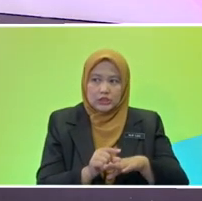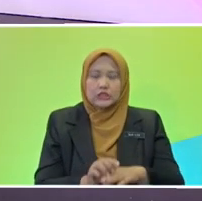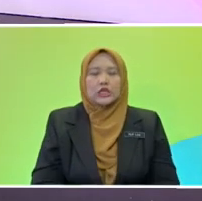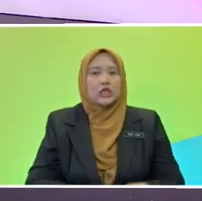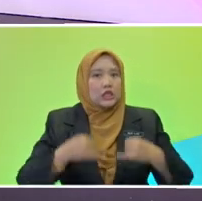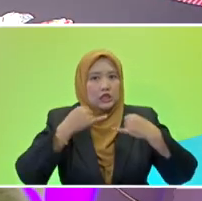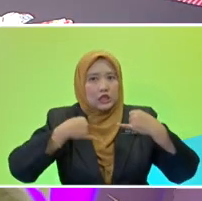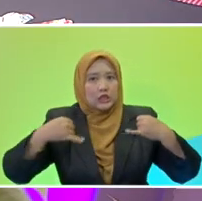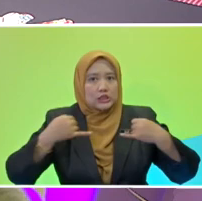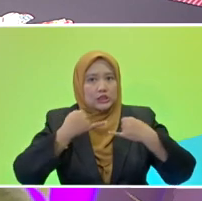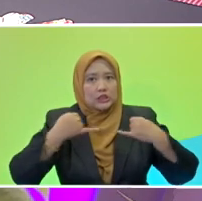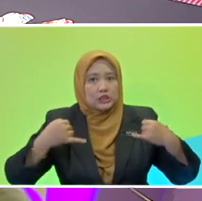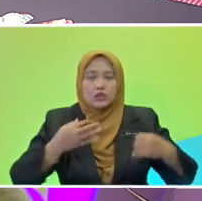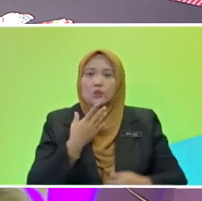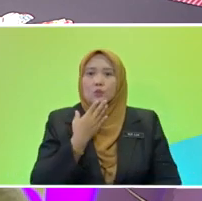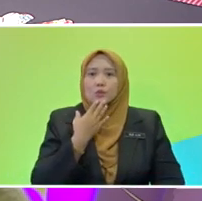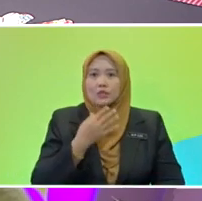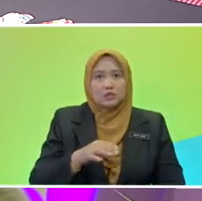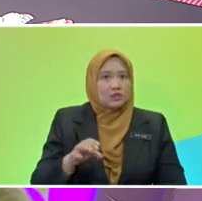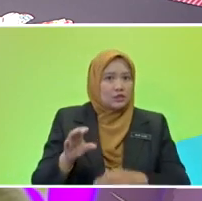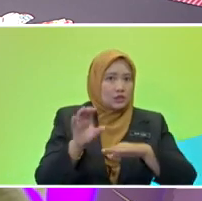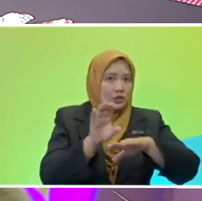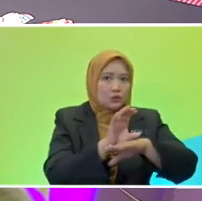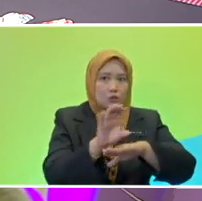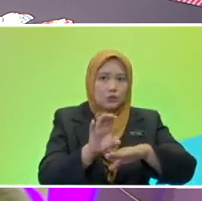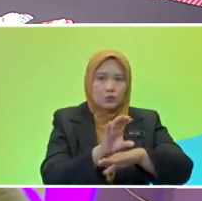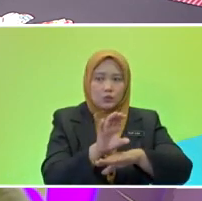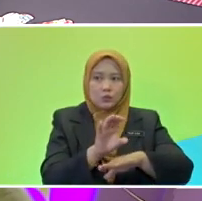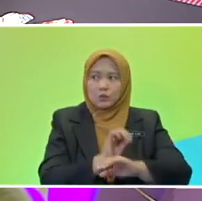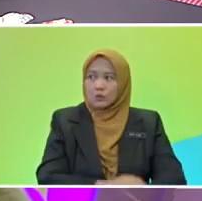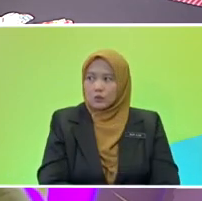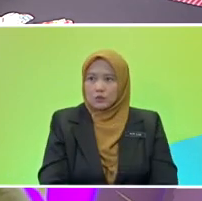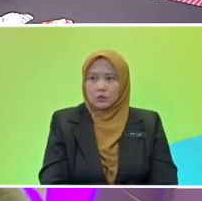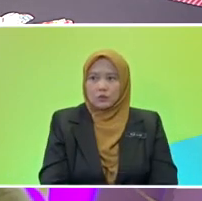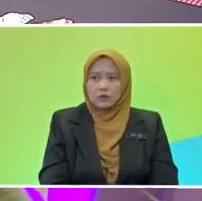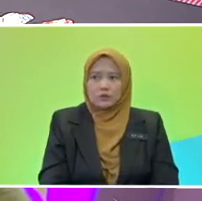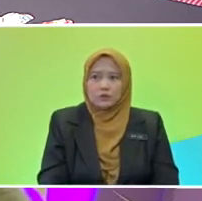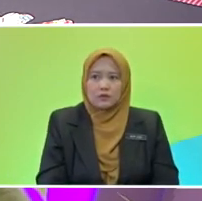tali warna coklat nih oke baik